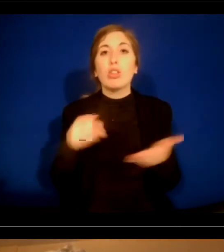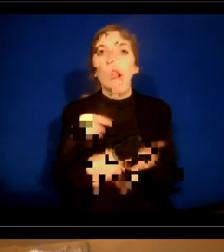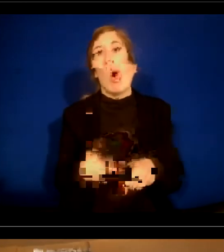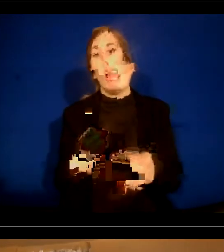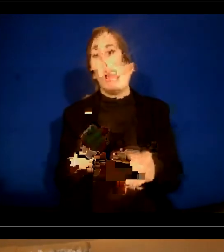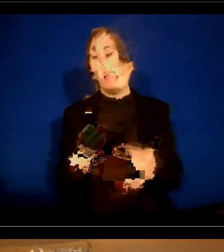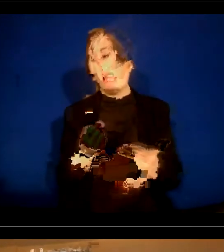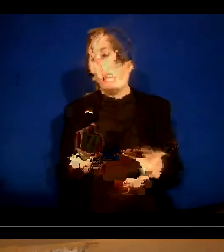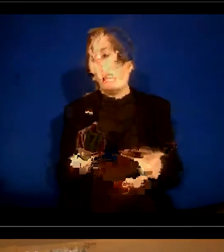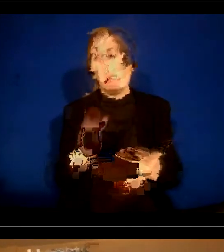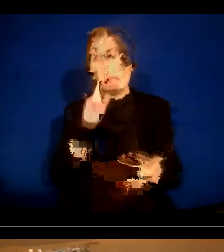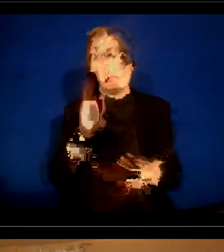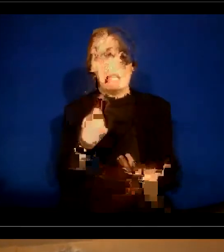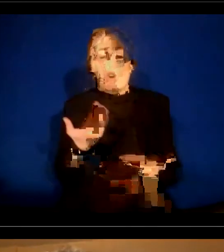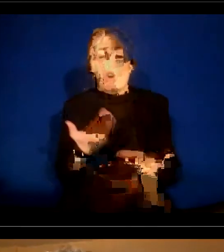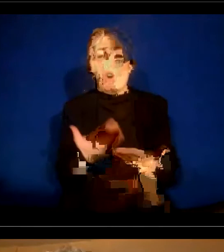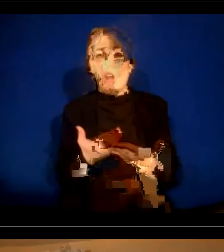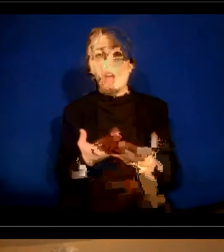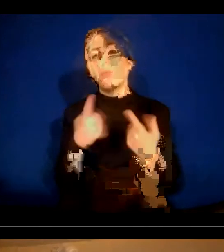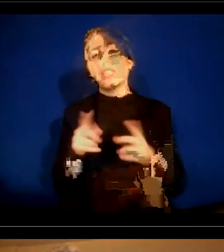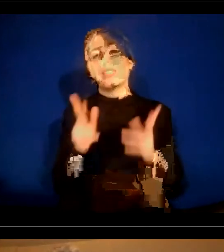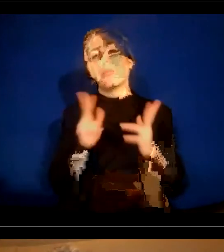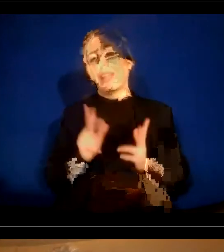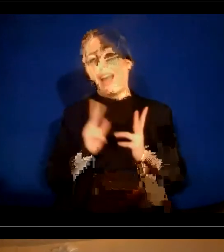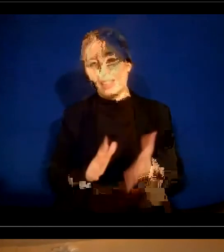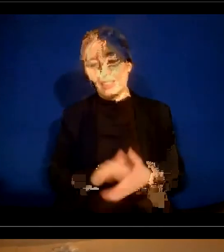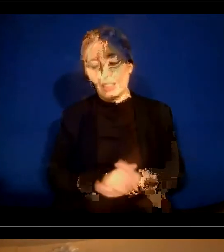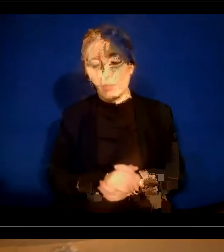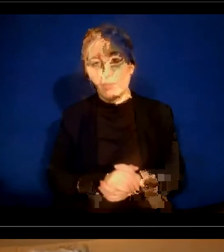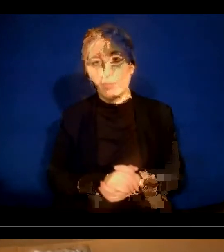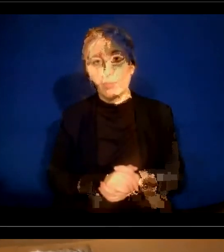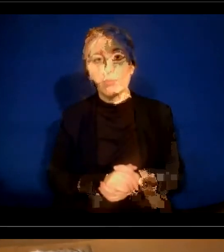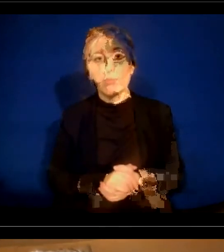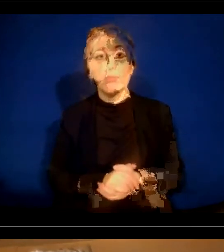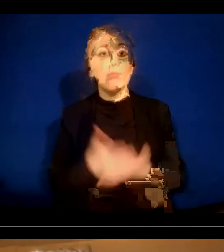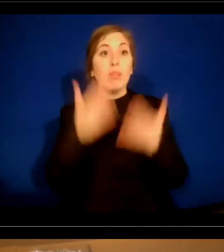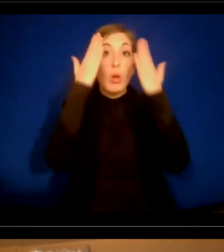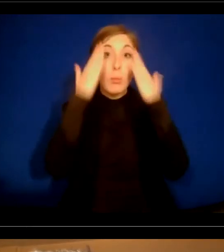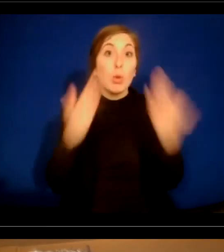che per ritornare. Tra cui anche appunto InterSOS e...